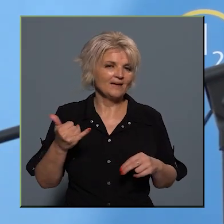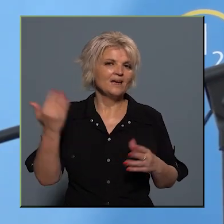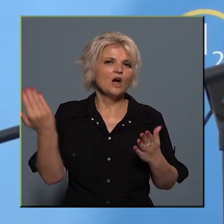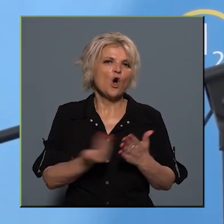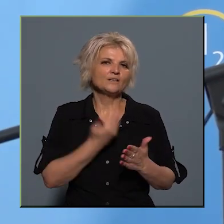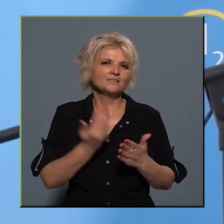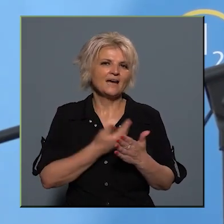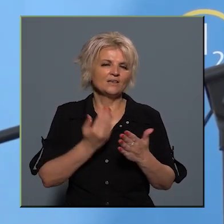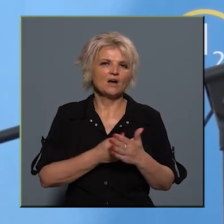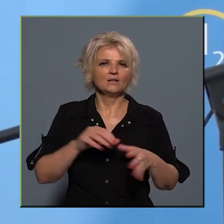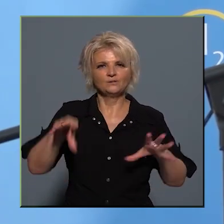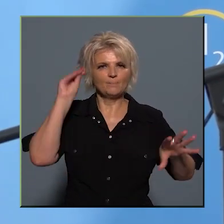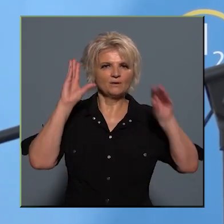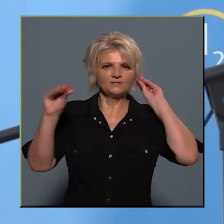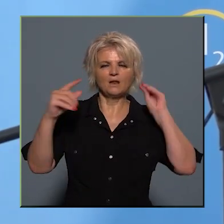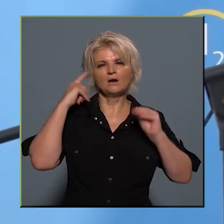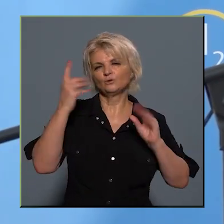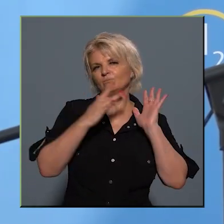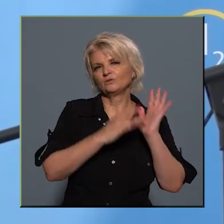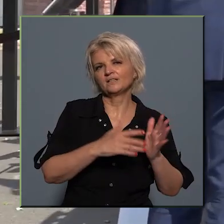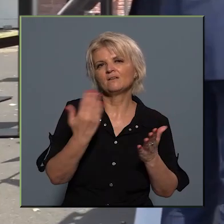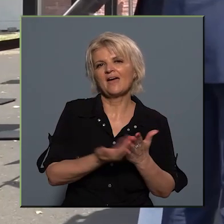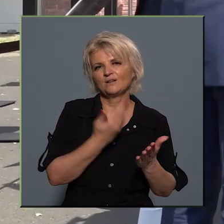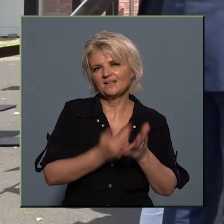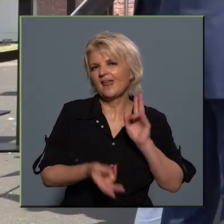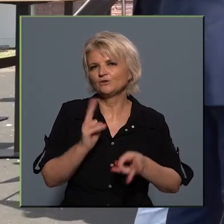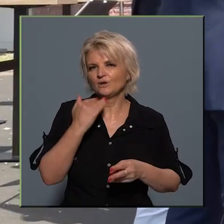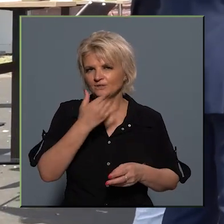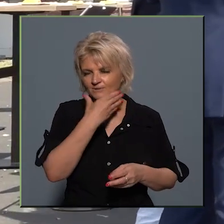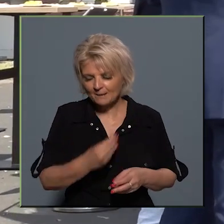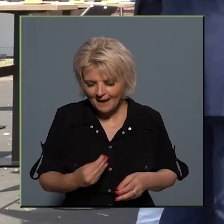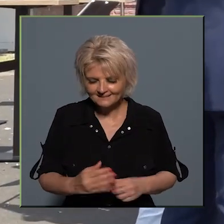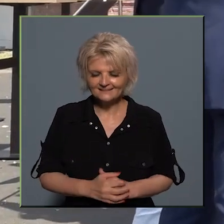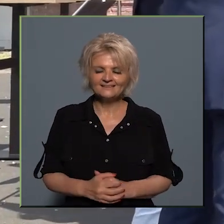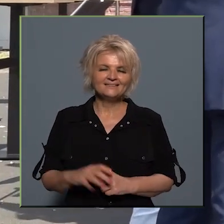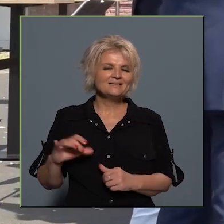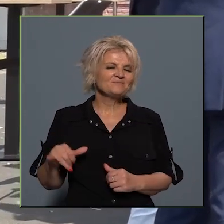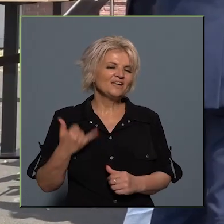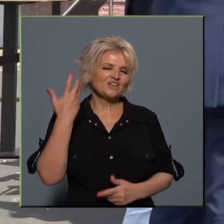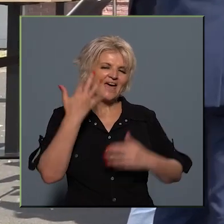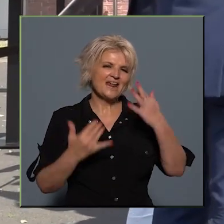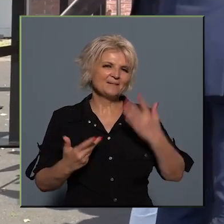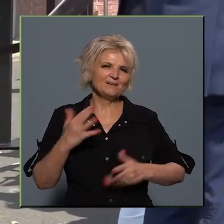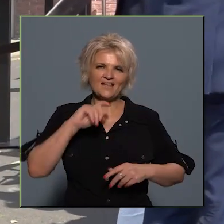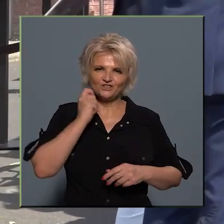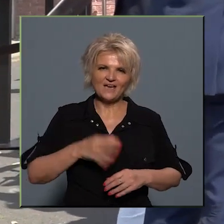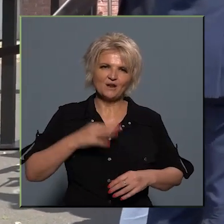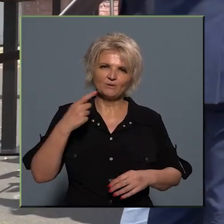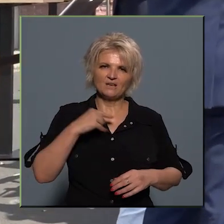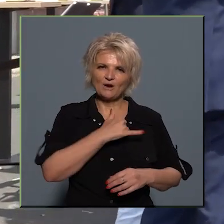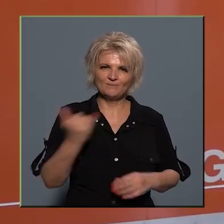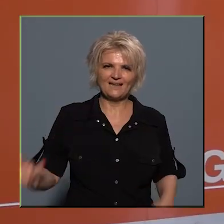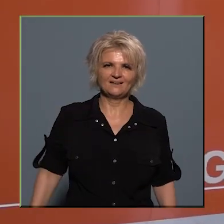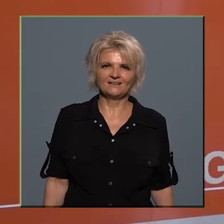kézből tapasztalatokat tud megosztani a felhasználásra kapcsolatban. Úgyhogy köszönöm szépen, és eredményes és sikeres napot kívánok